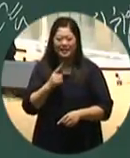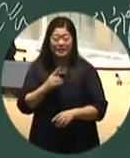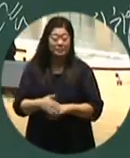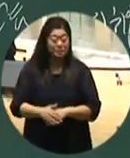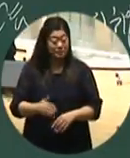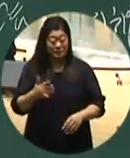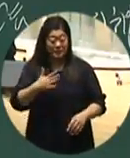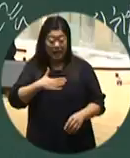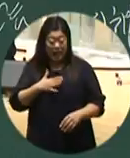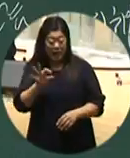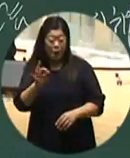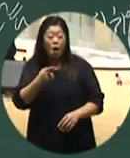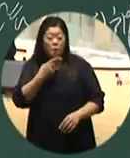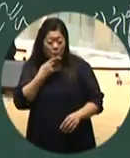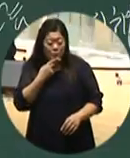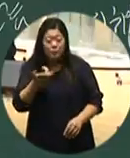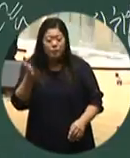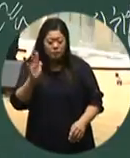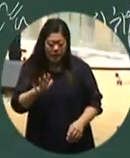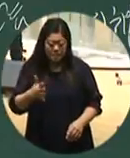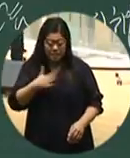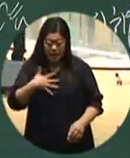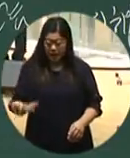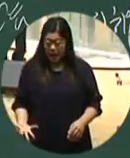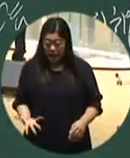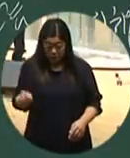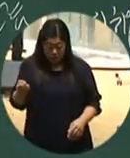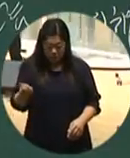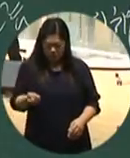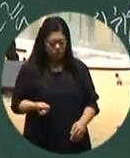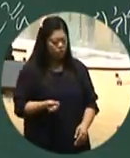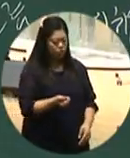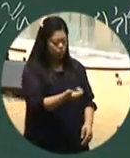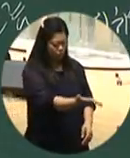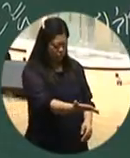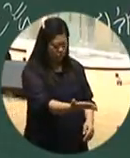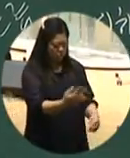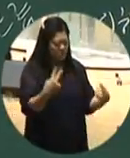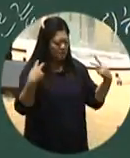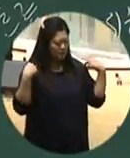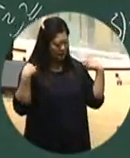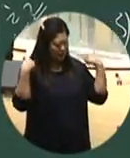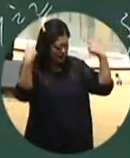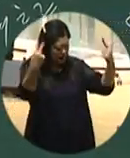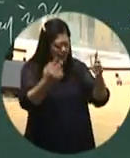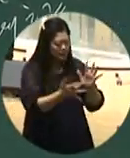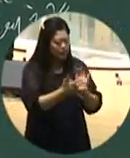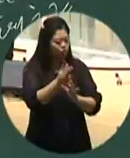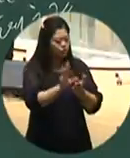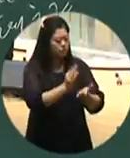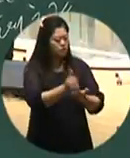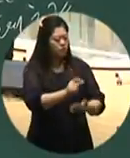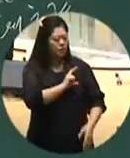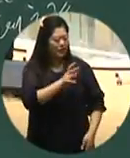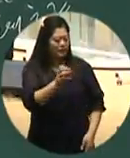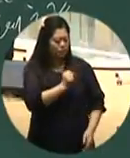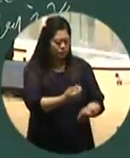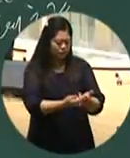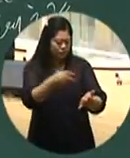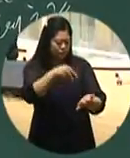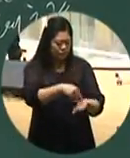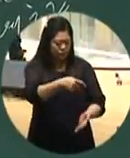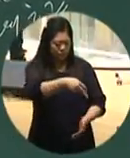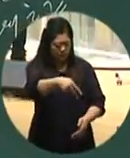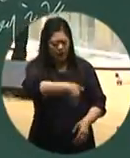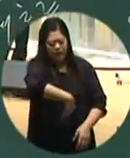내게 있는 것 네게 준다. What I have, I give to you. 나사렛 예수 이름을 일어나 걸어라. In the name of Jesus of Nazareth,